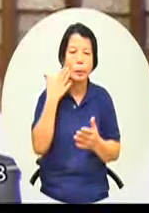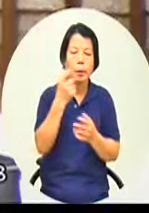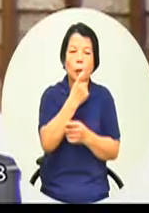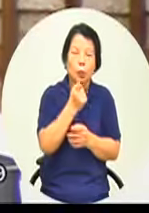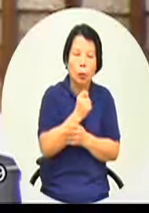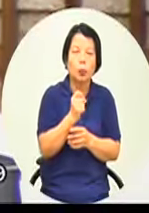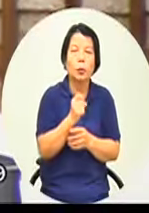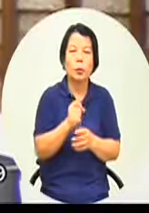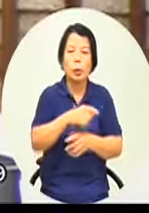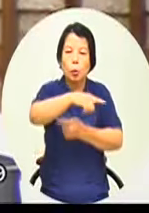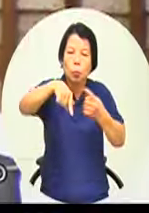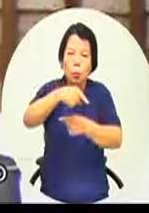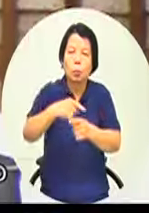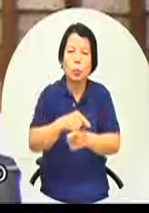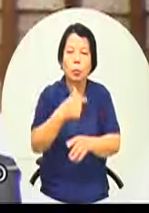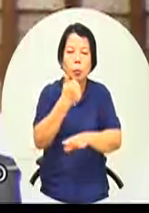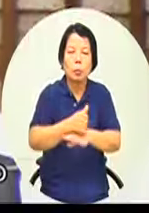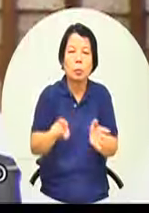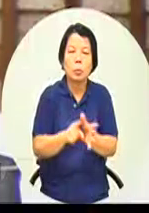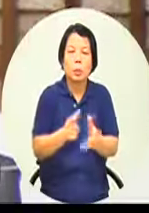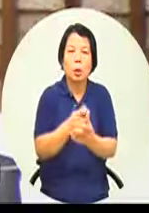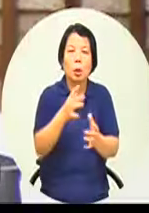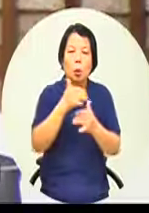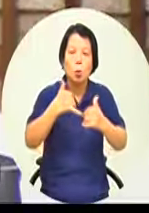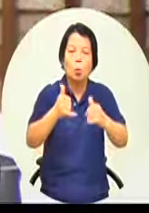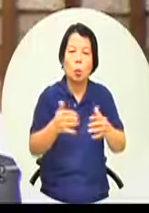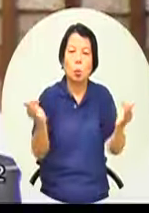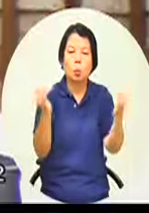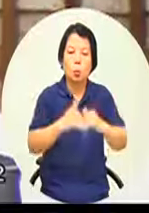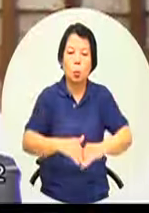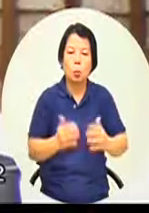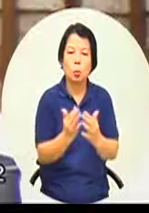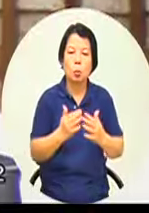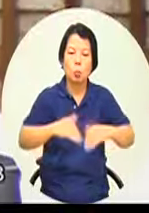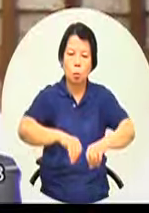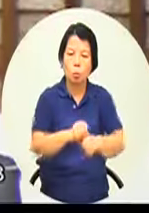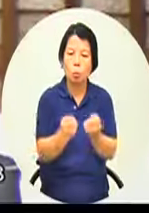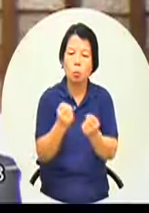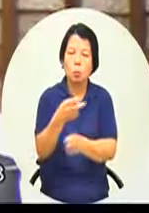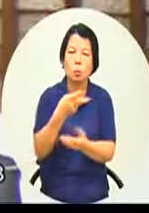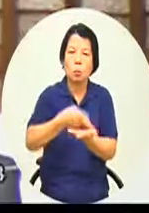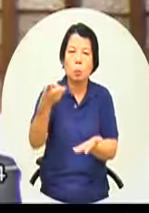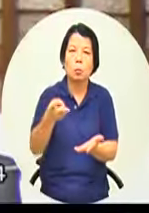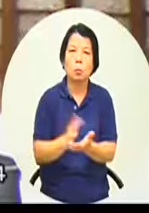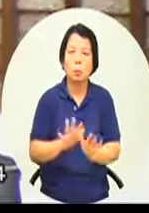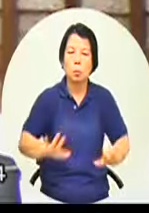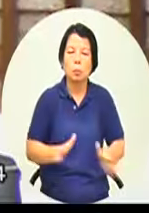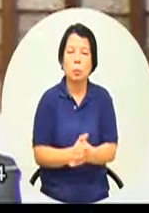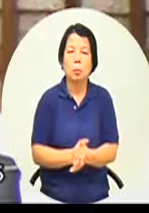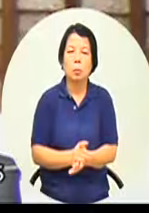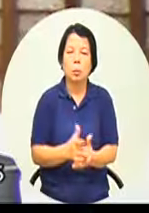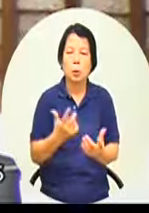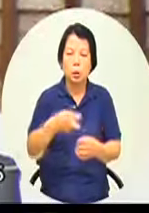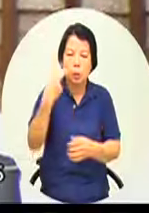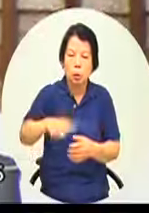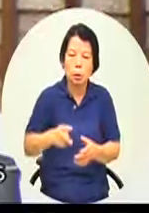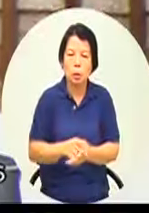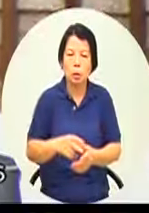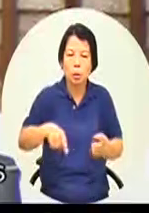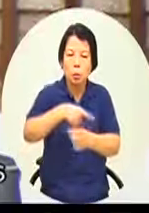2次那个路塌了2次哈，政党轮替后哈到现在又轮替了2次